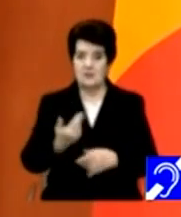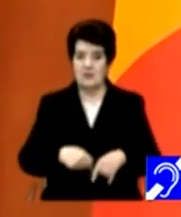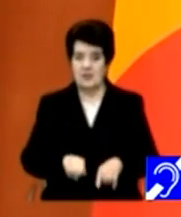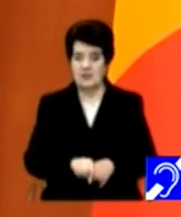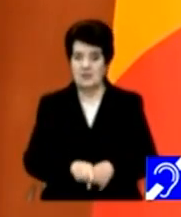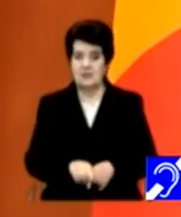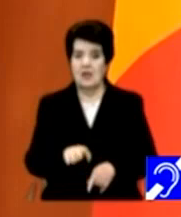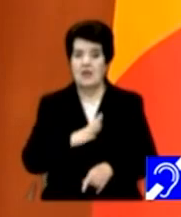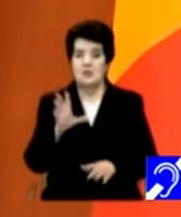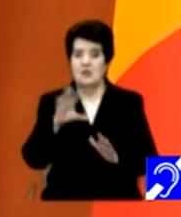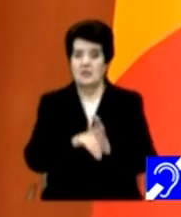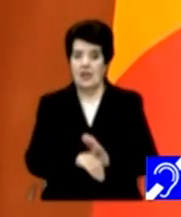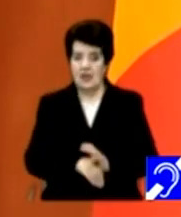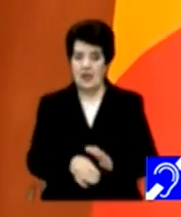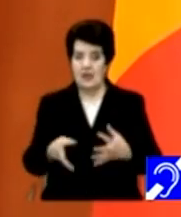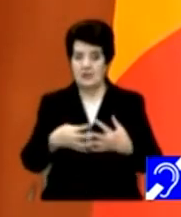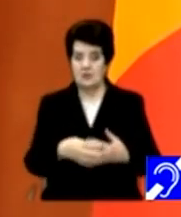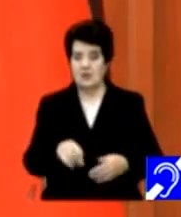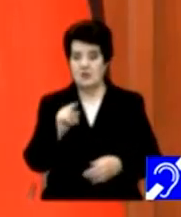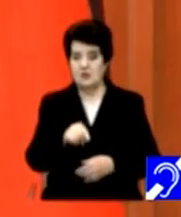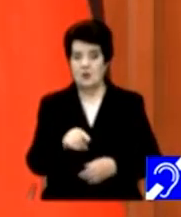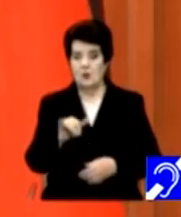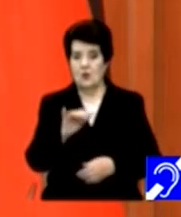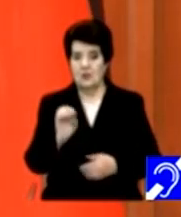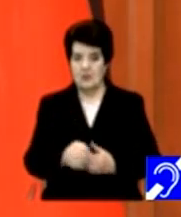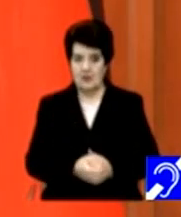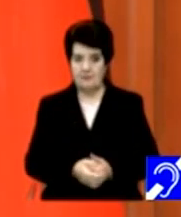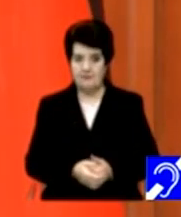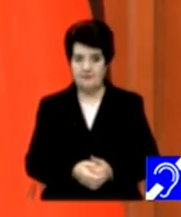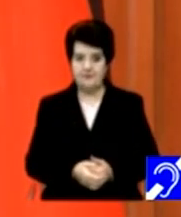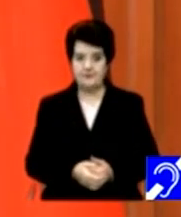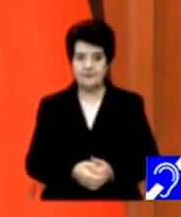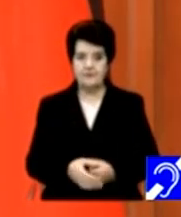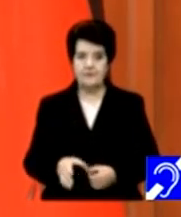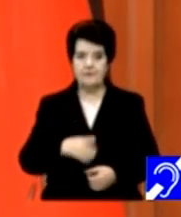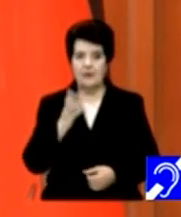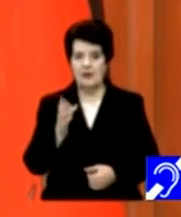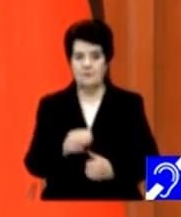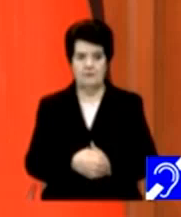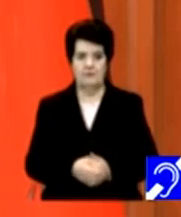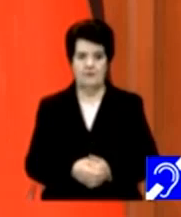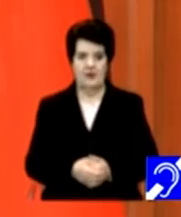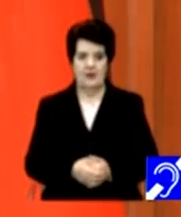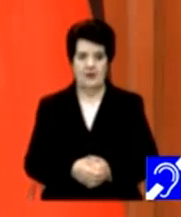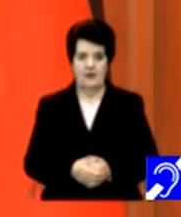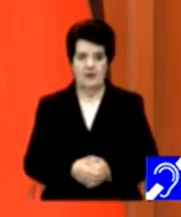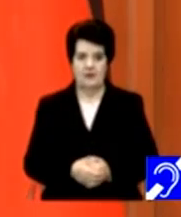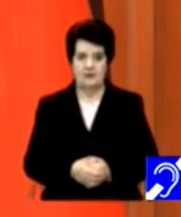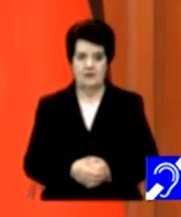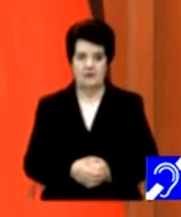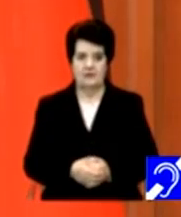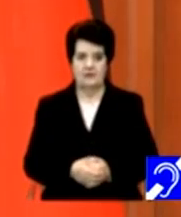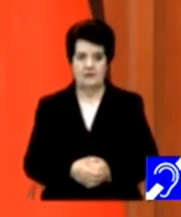de asociere și integrare cu Uniunea Europeană. Die ist wirklich mit den Händen zu greifen, diesen Schwung, diese